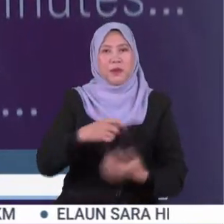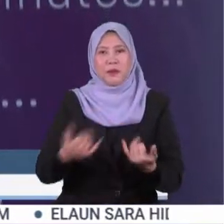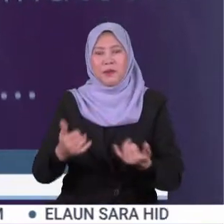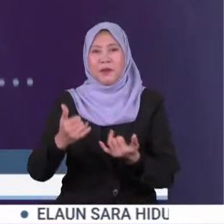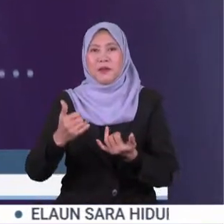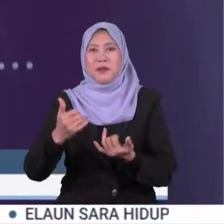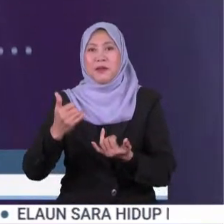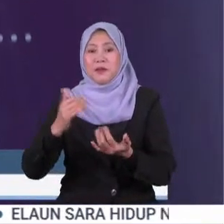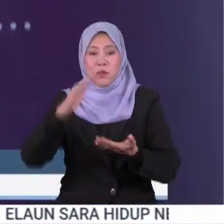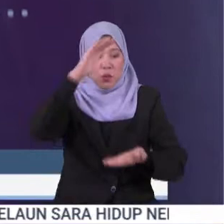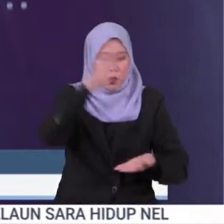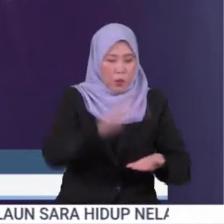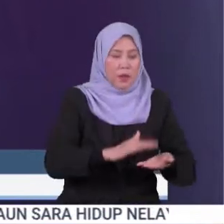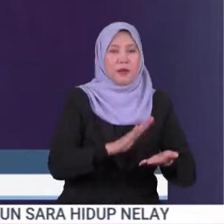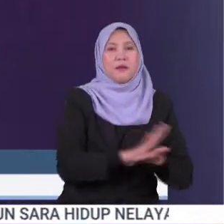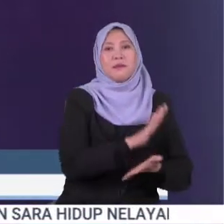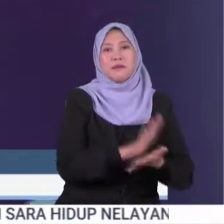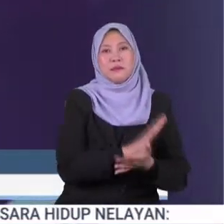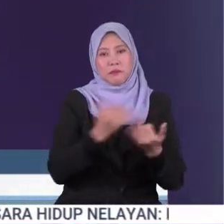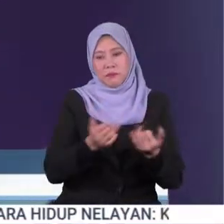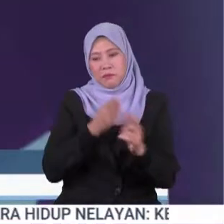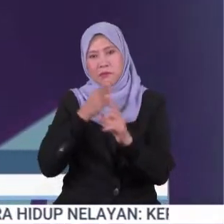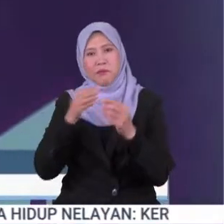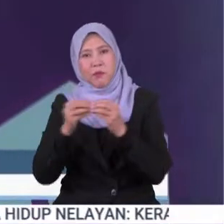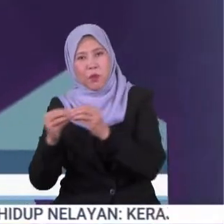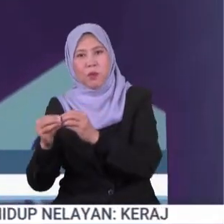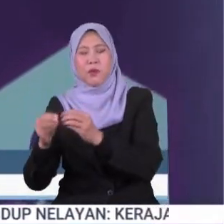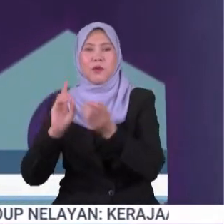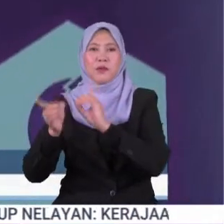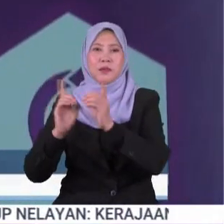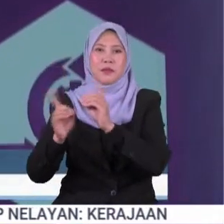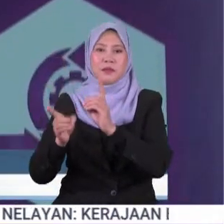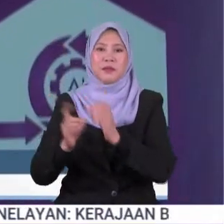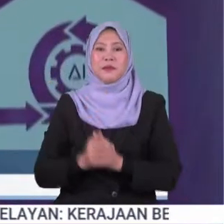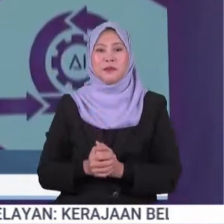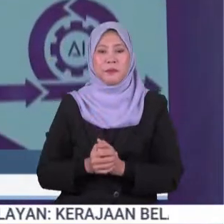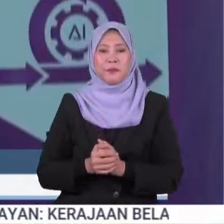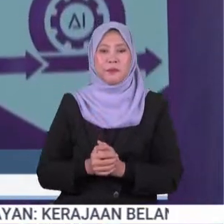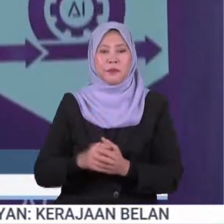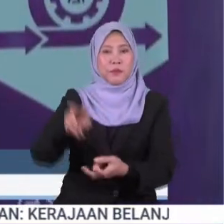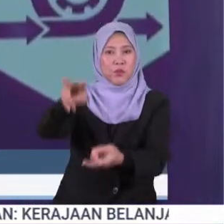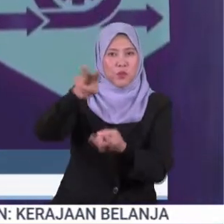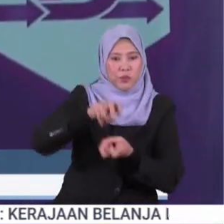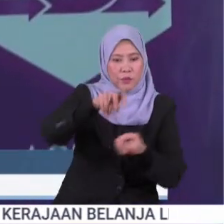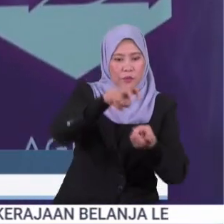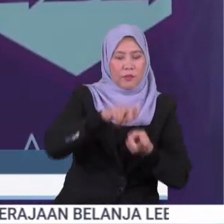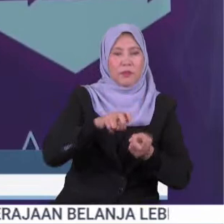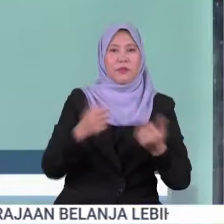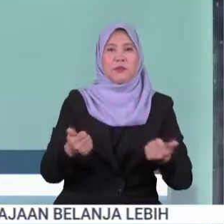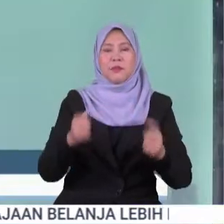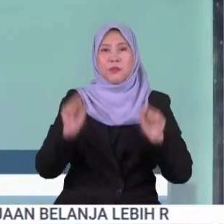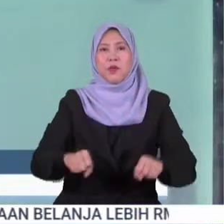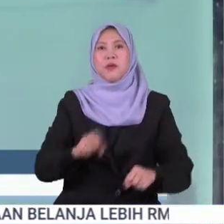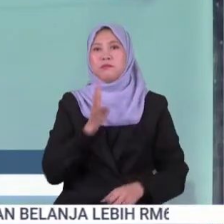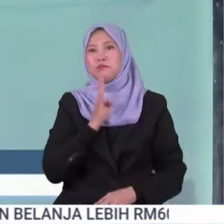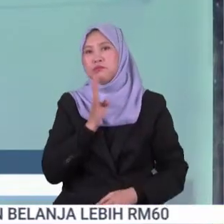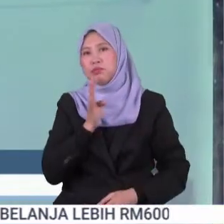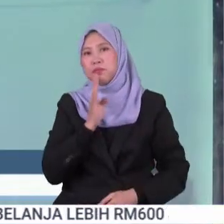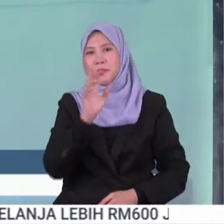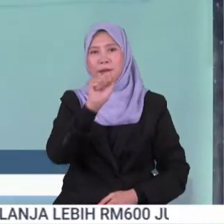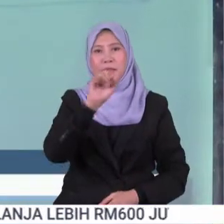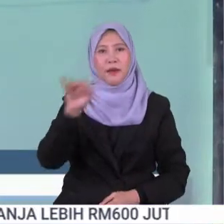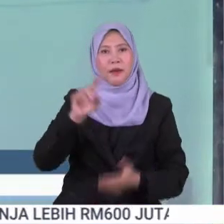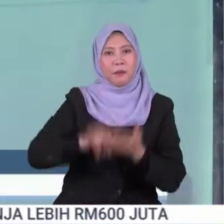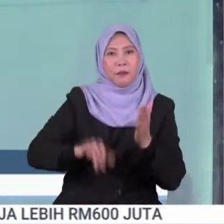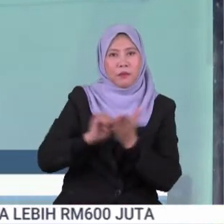mean paperless, towards more digital. Now, let's say if I can upload a government circular, right, and then I can talk to AI, what the circular is